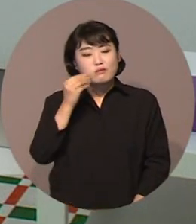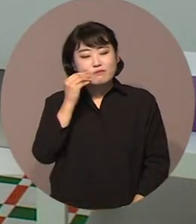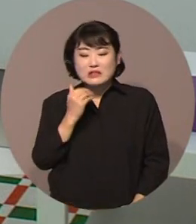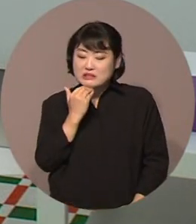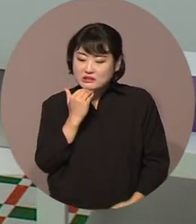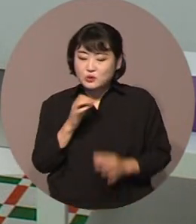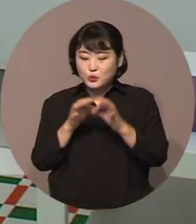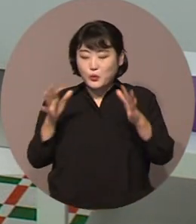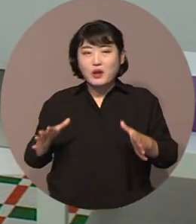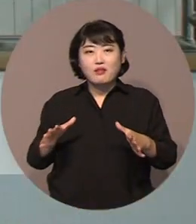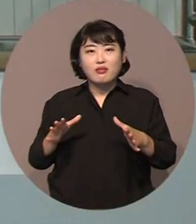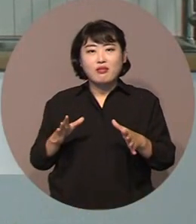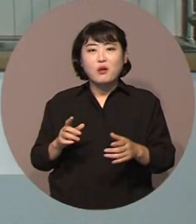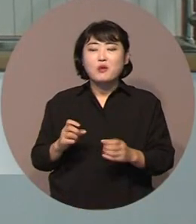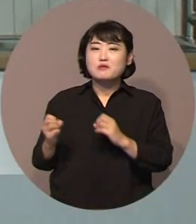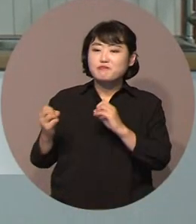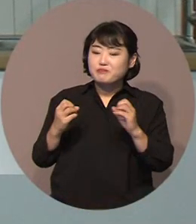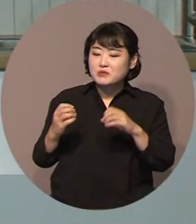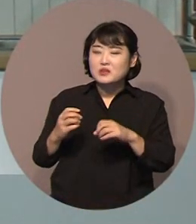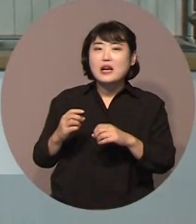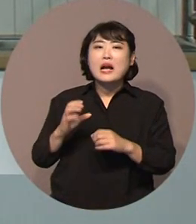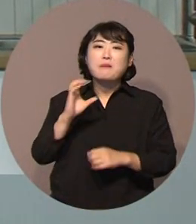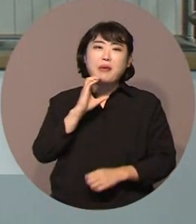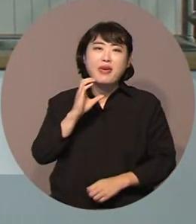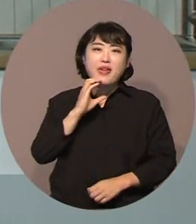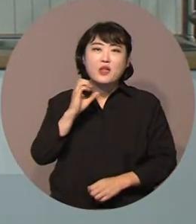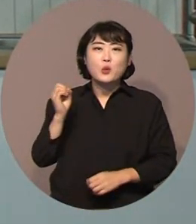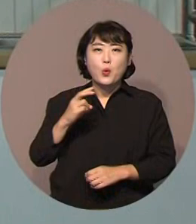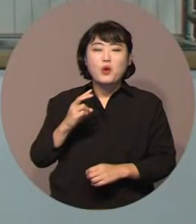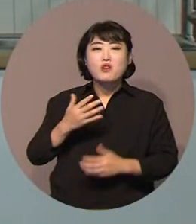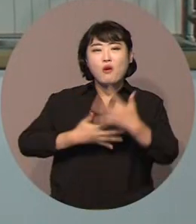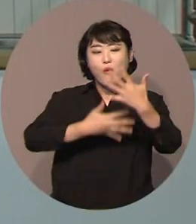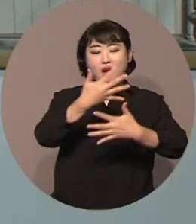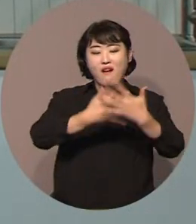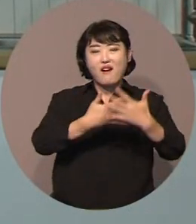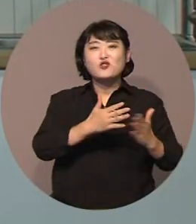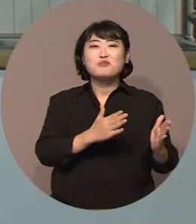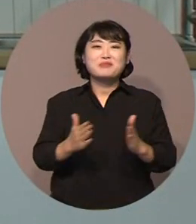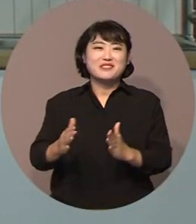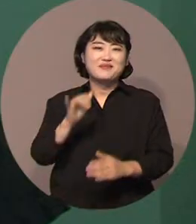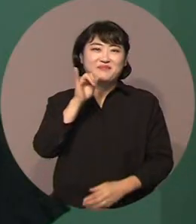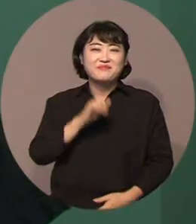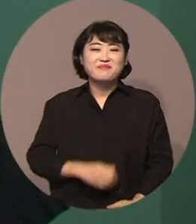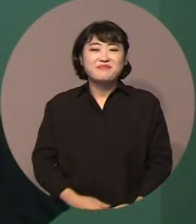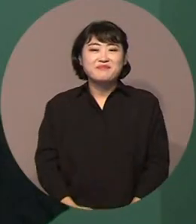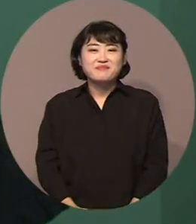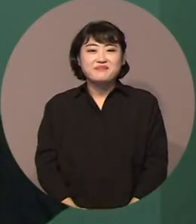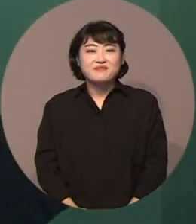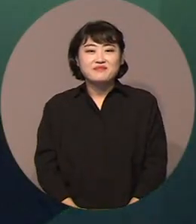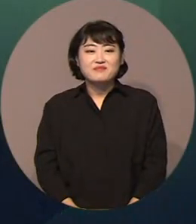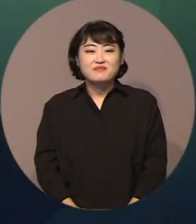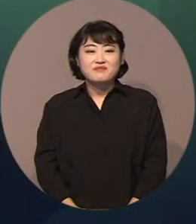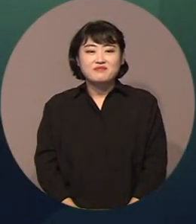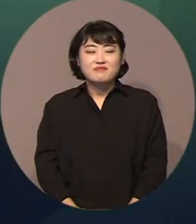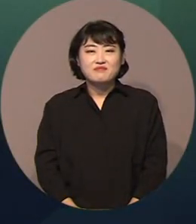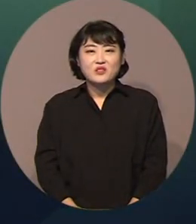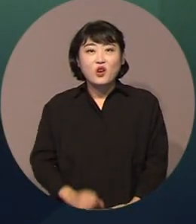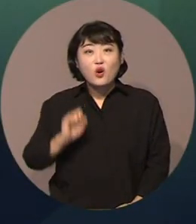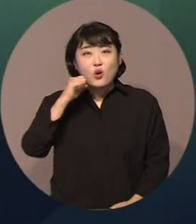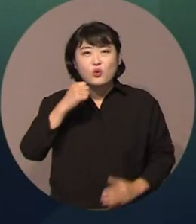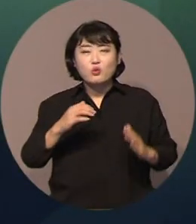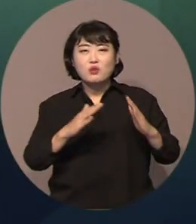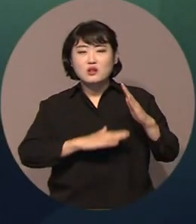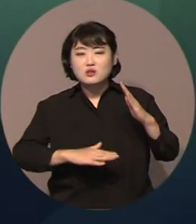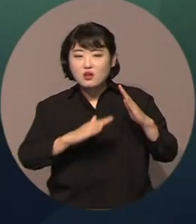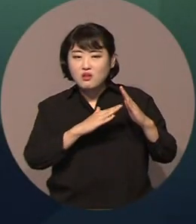보내거나 다른 이웃들과 소통할 수 있도록 카페와 영화관 등도 마련됐습니다. 그 가정들을 위해서 우리가 할 수 있는 일